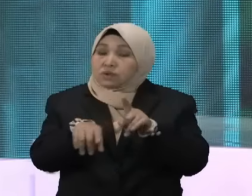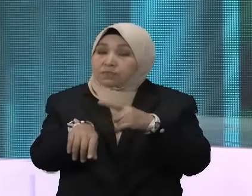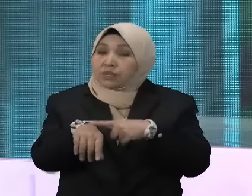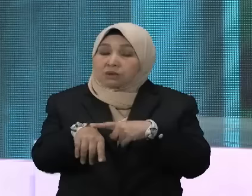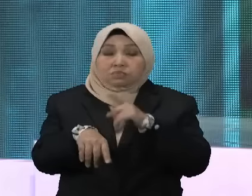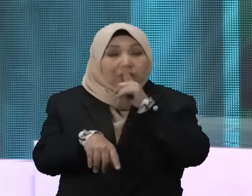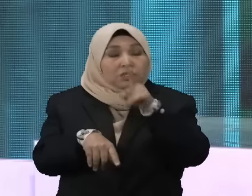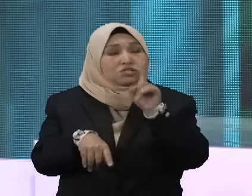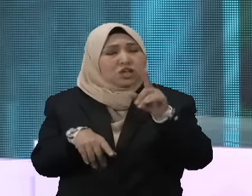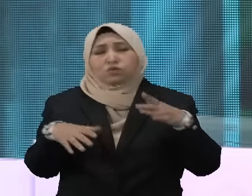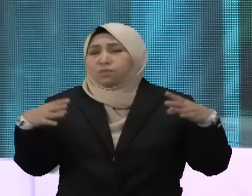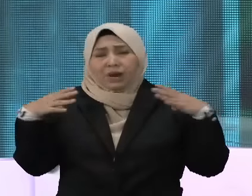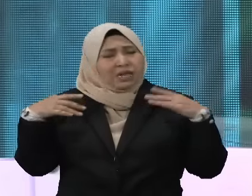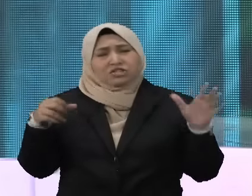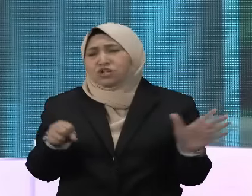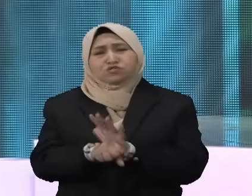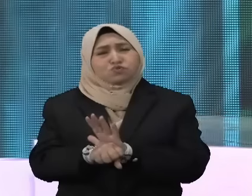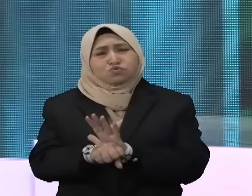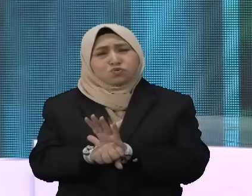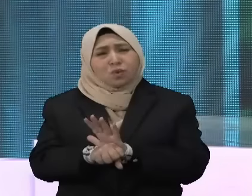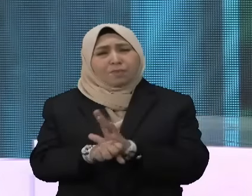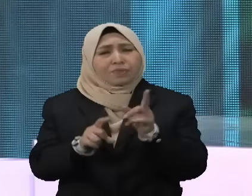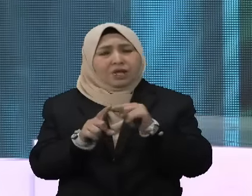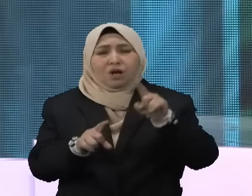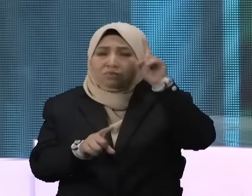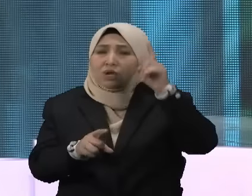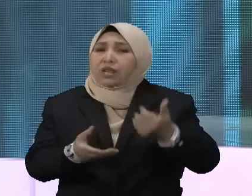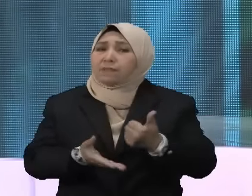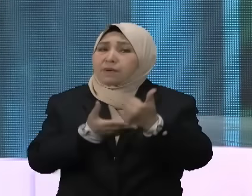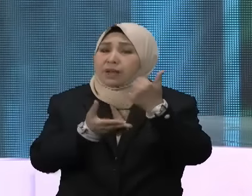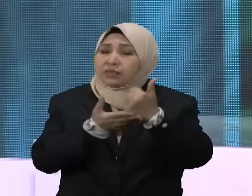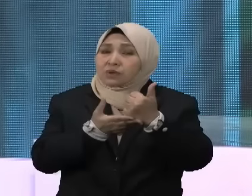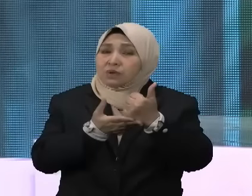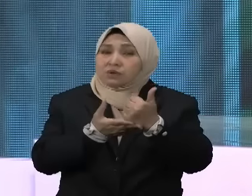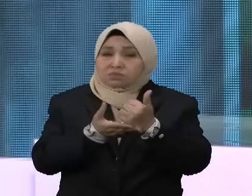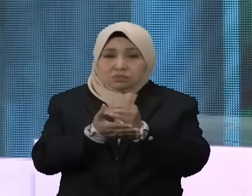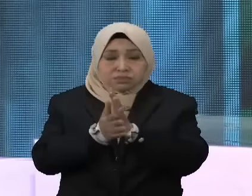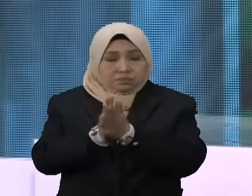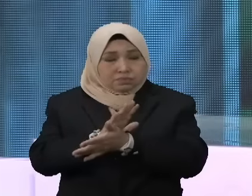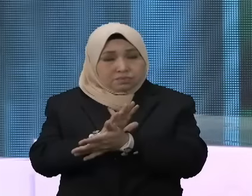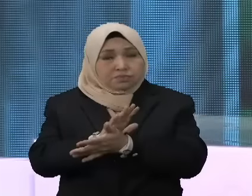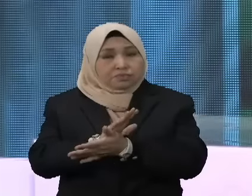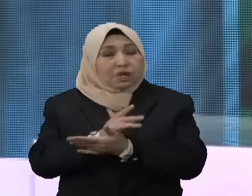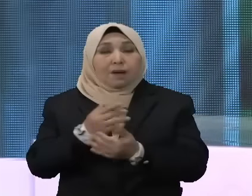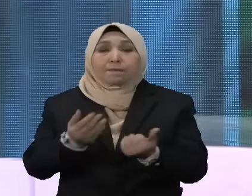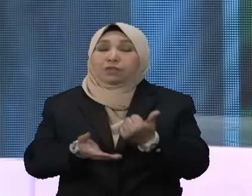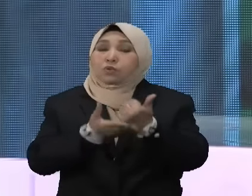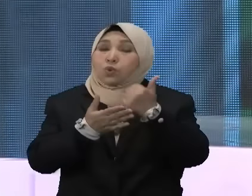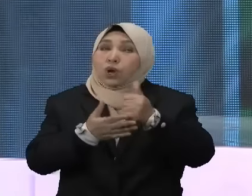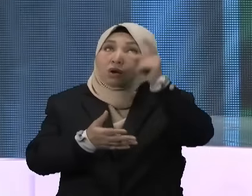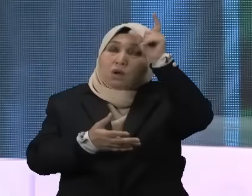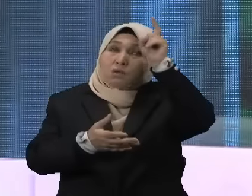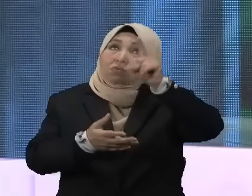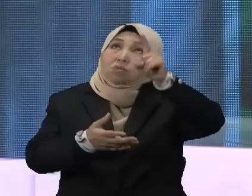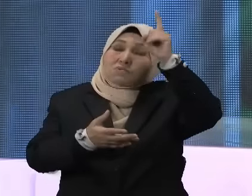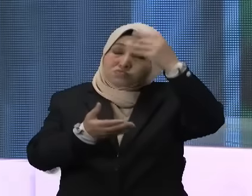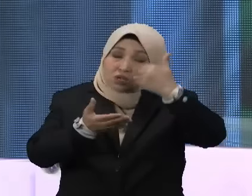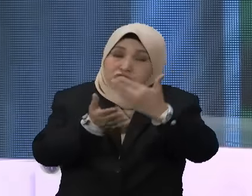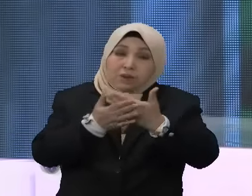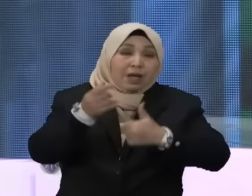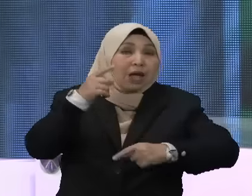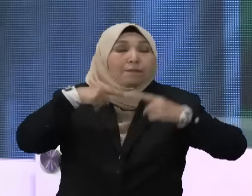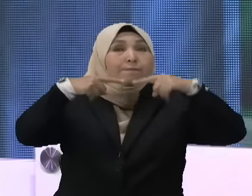sebenarnya satu malaikat sudah mencukupi apabila Allah nak membantunya. Maka pertolongan Allah sampai dan menanglah. Ya. Namun